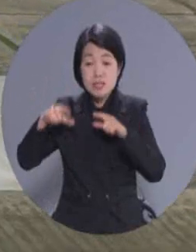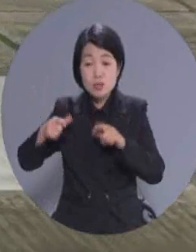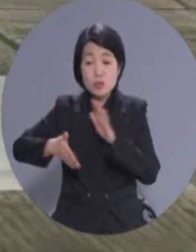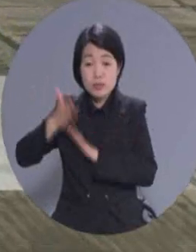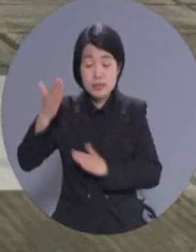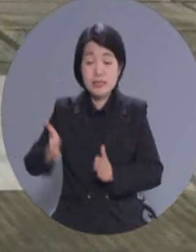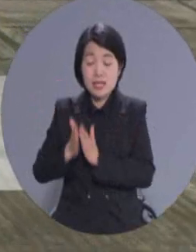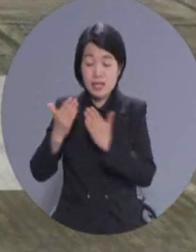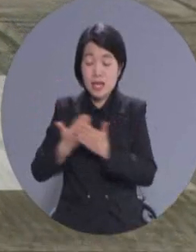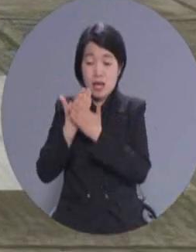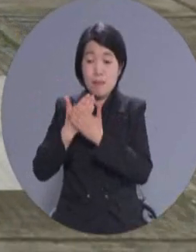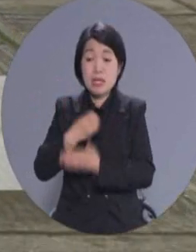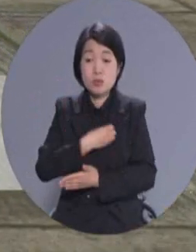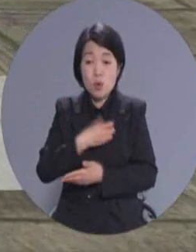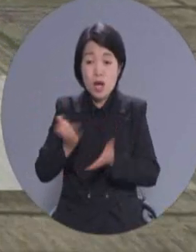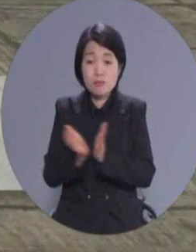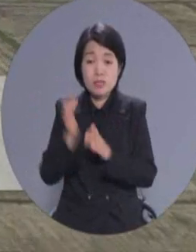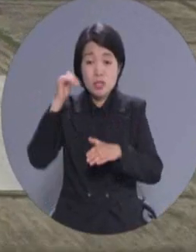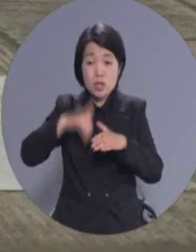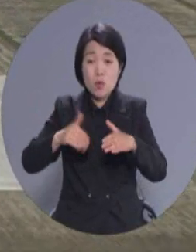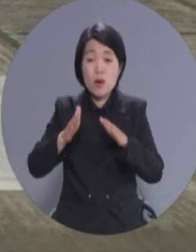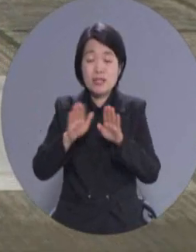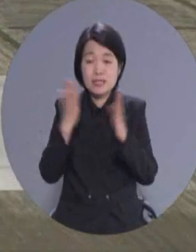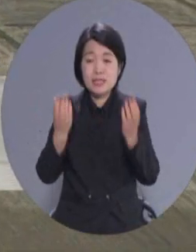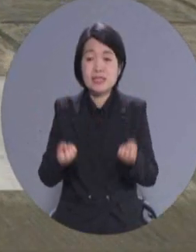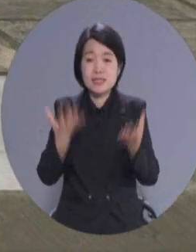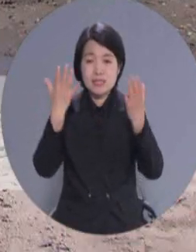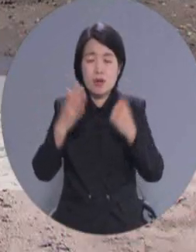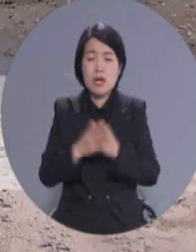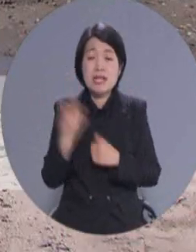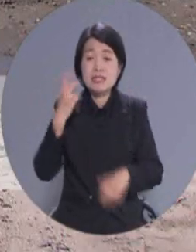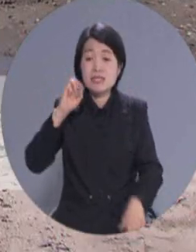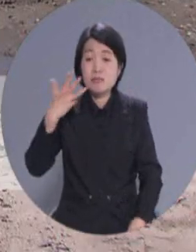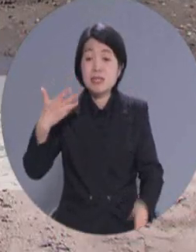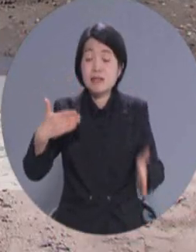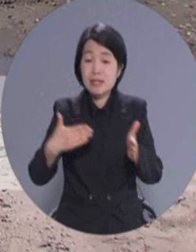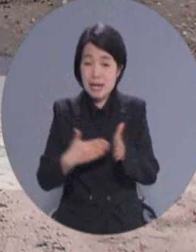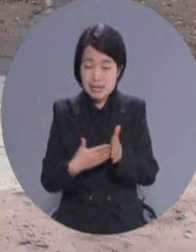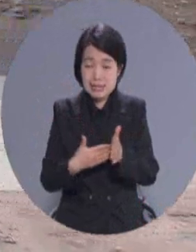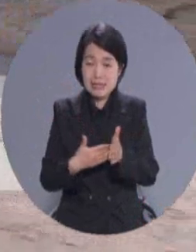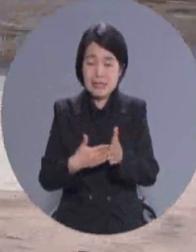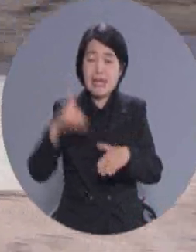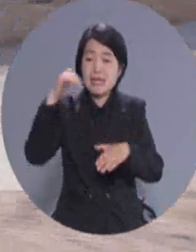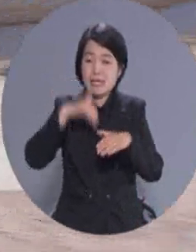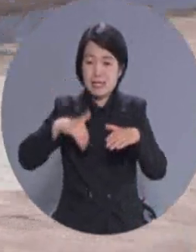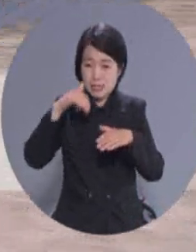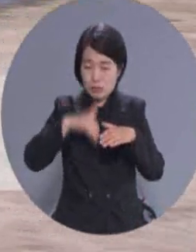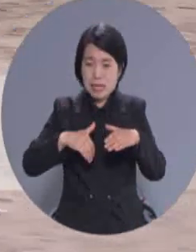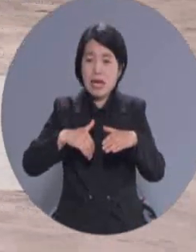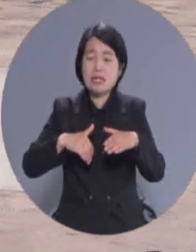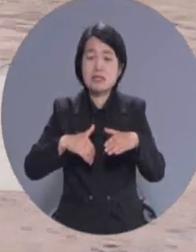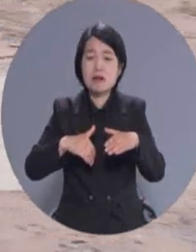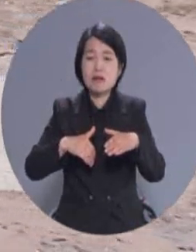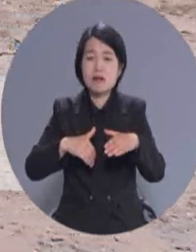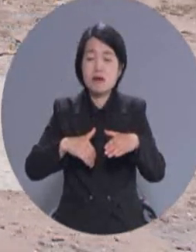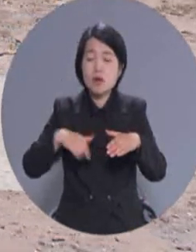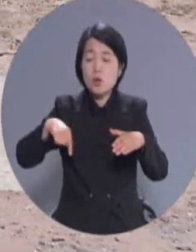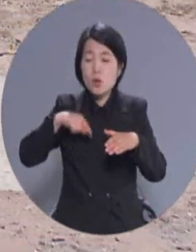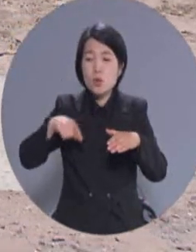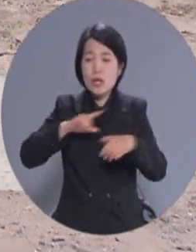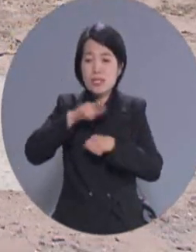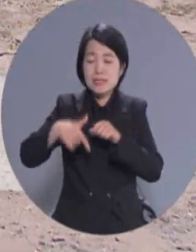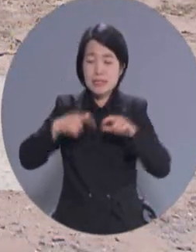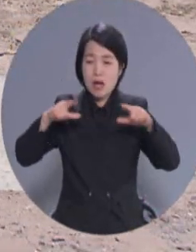도시개발 사업조합은 오늘 기공식을 갖고 오는 2028년까지 환지 개발 방식으로 순천시 풍덕동